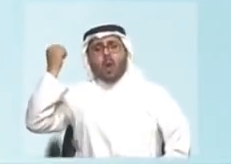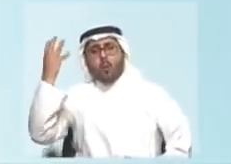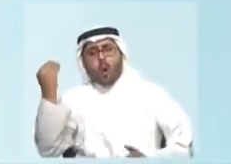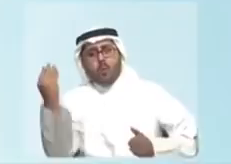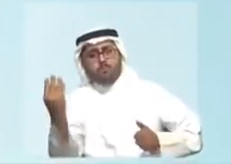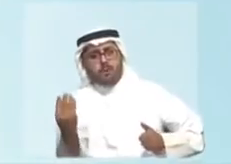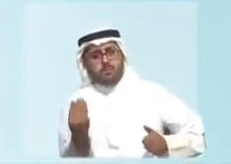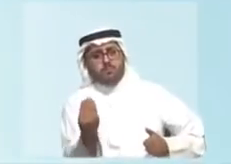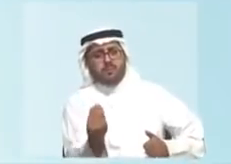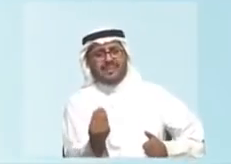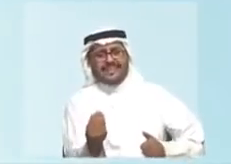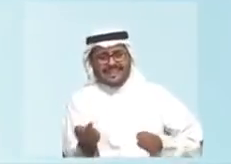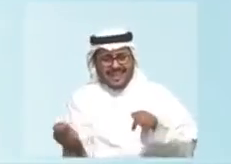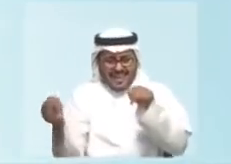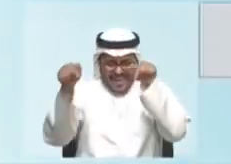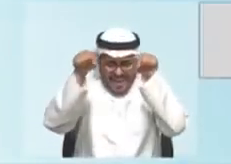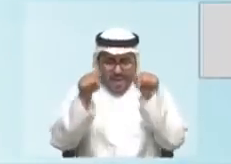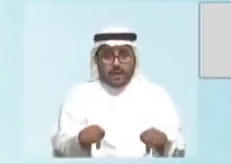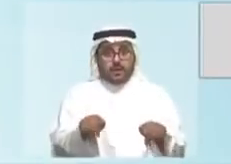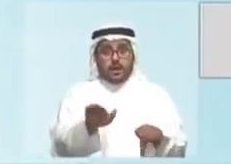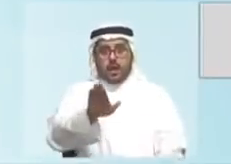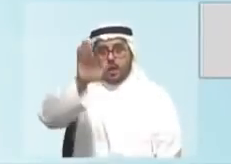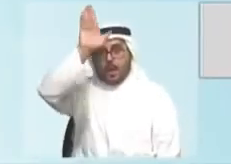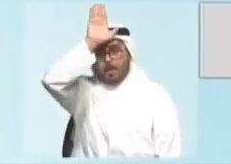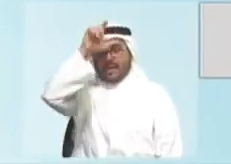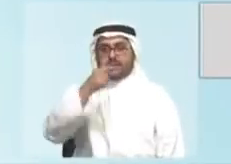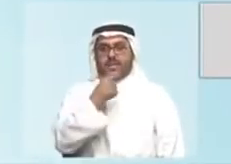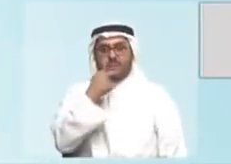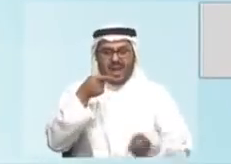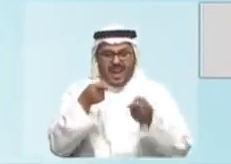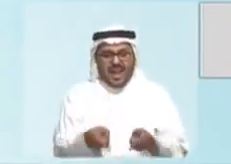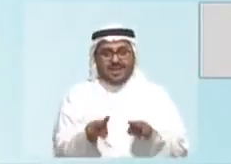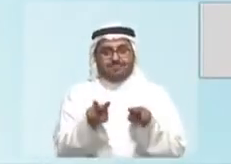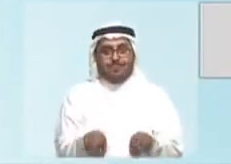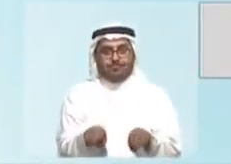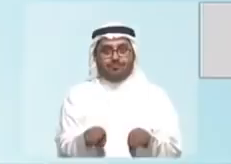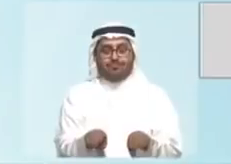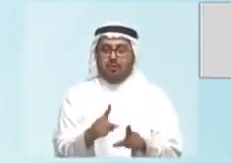البررة متوجين بالملك سلمان.